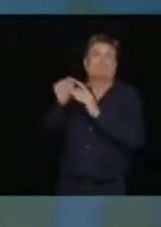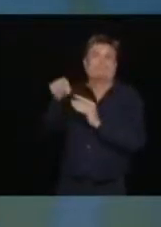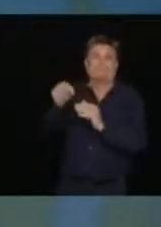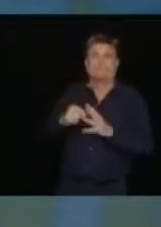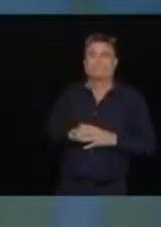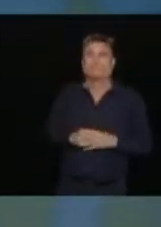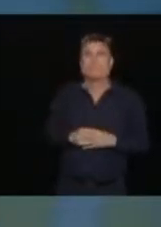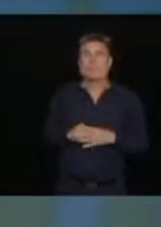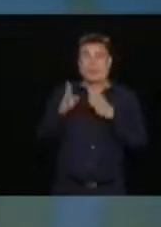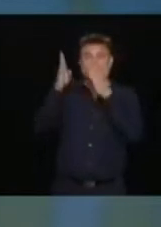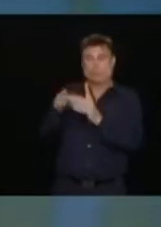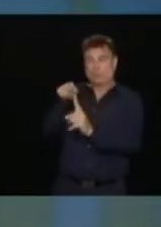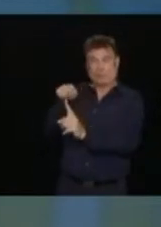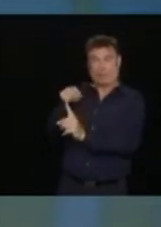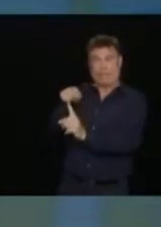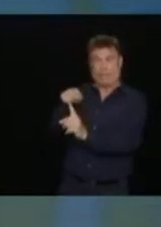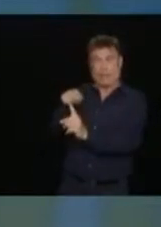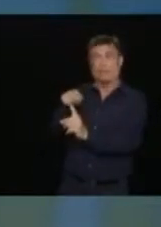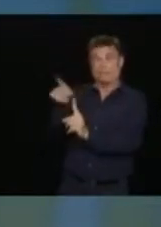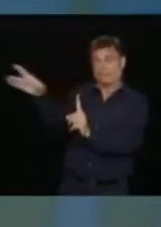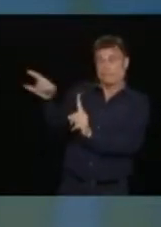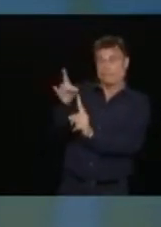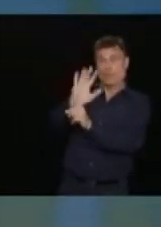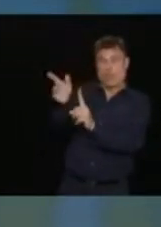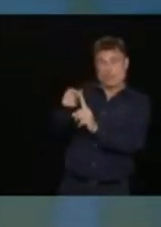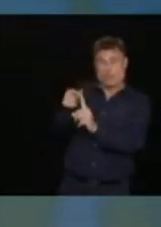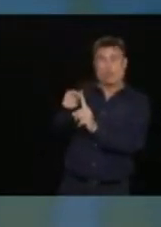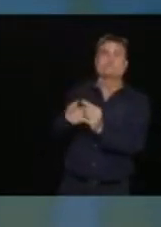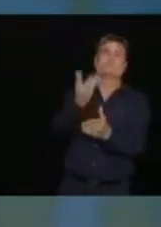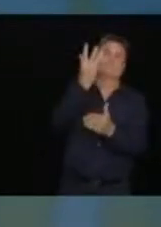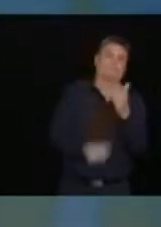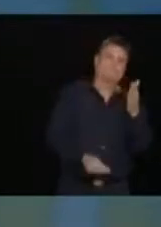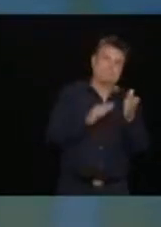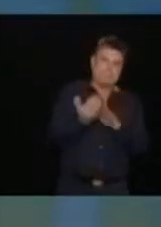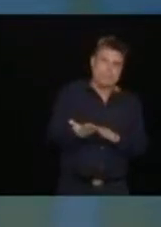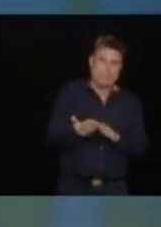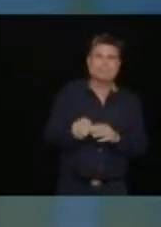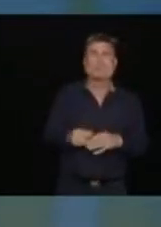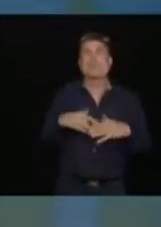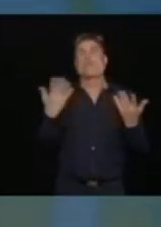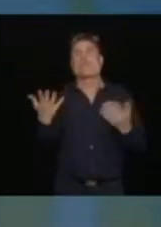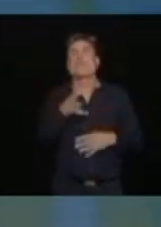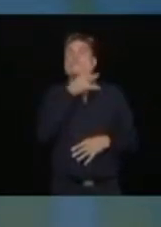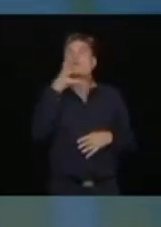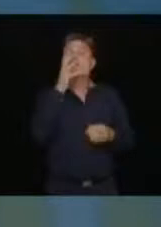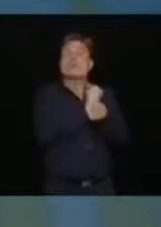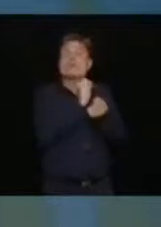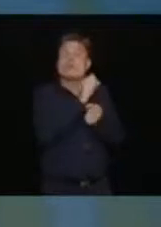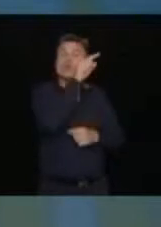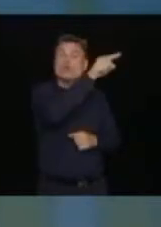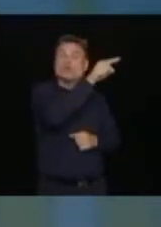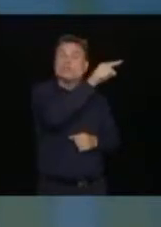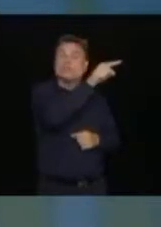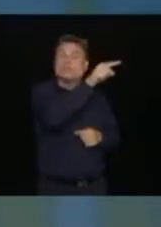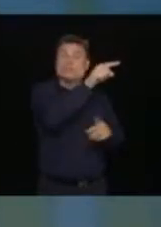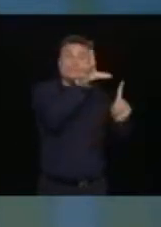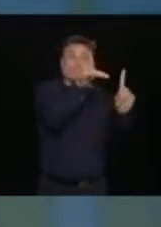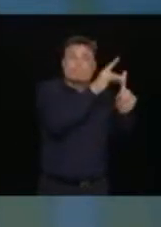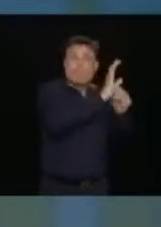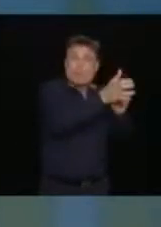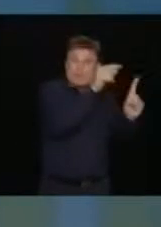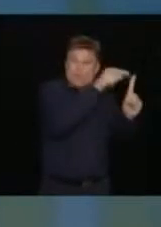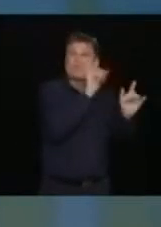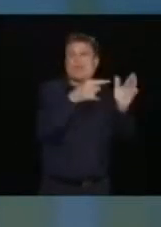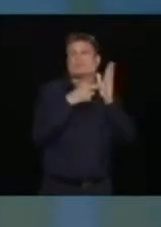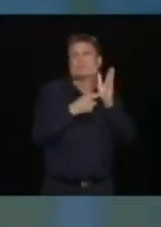说到了98个案例里边有22个主要都是在重症监护死亡的，这却全部是在加拿大